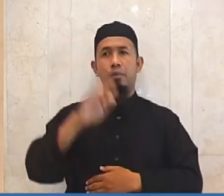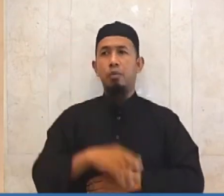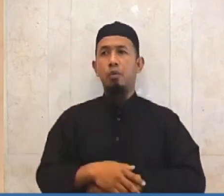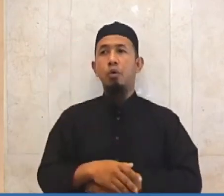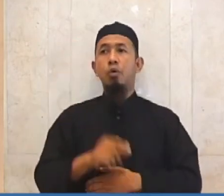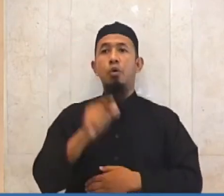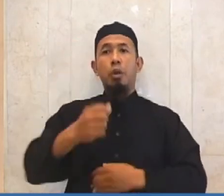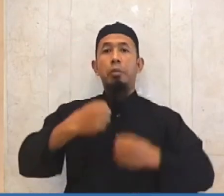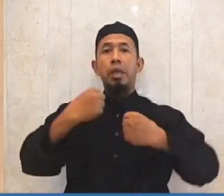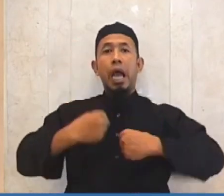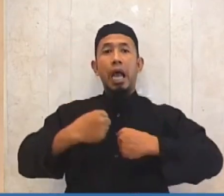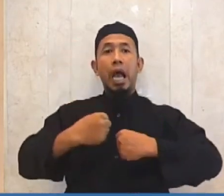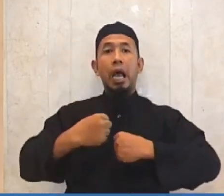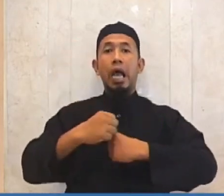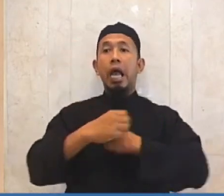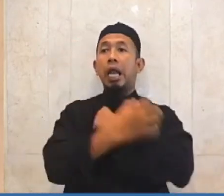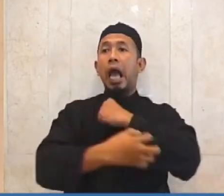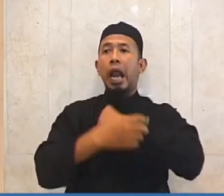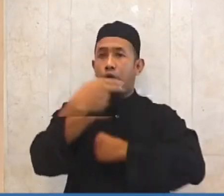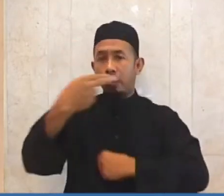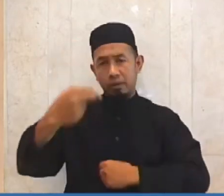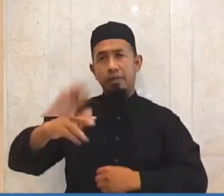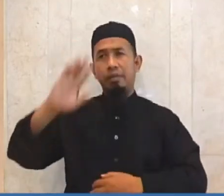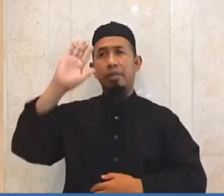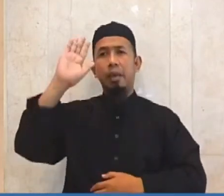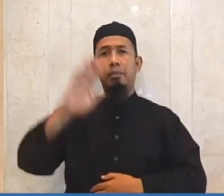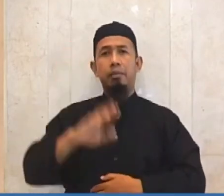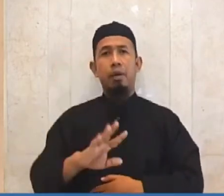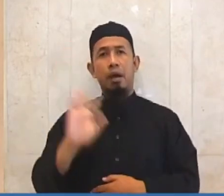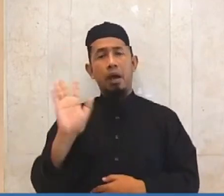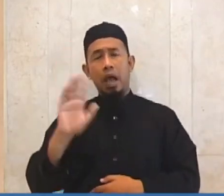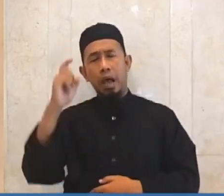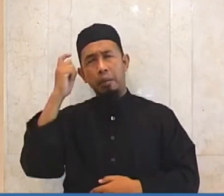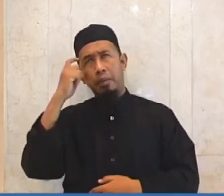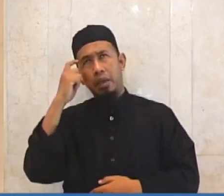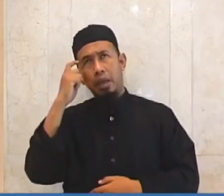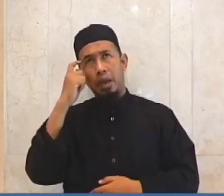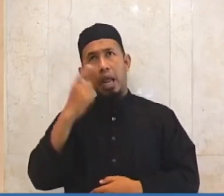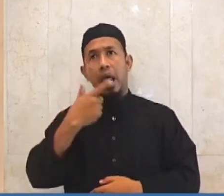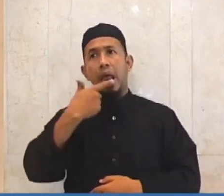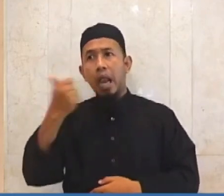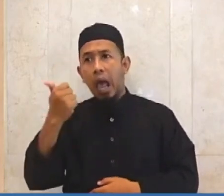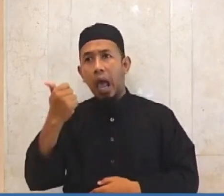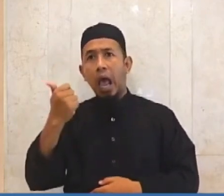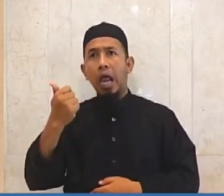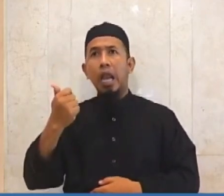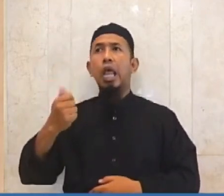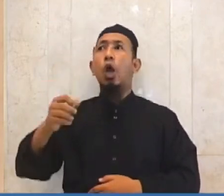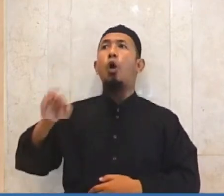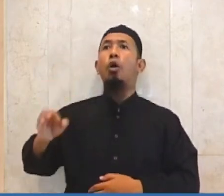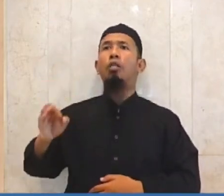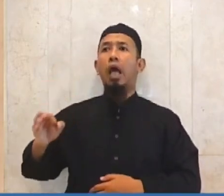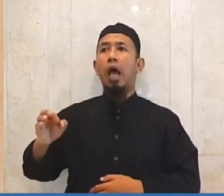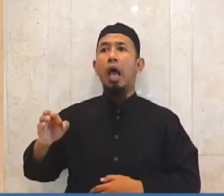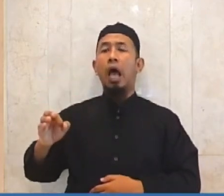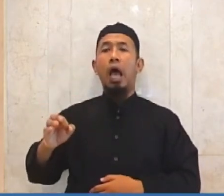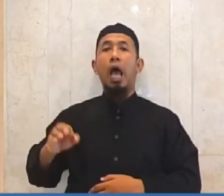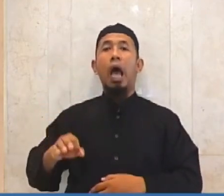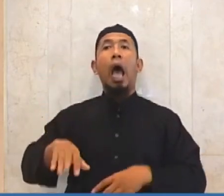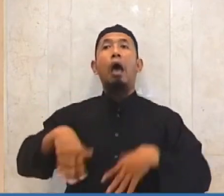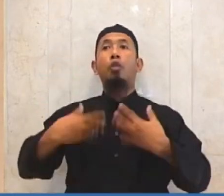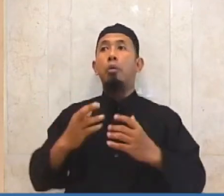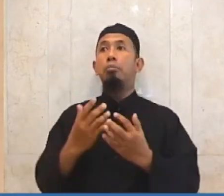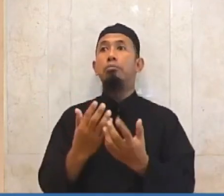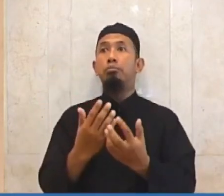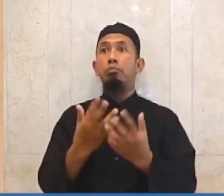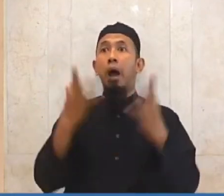Kesatuan Republik Indonesia tidak berpikir tentang enaknya hidup berada di ibu kota atau di tengah-tengah keramaian kota